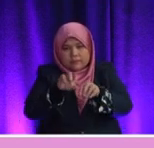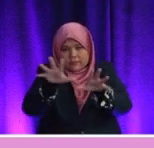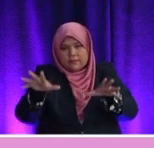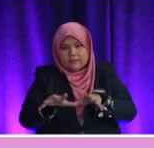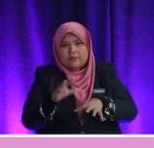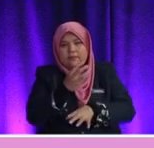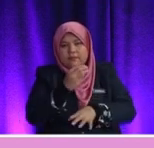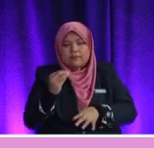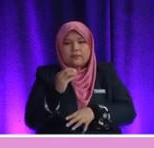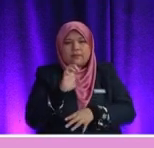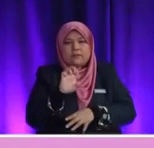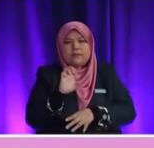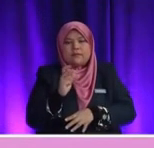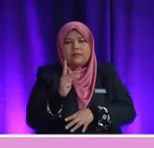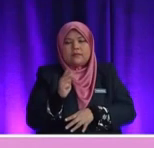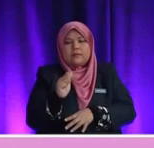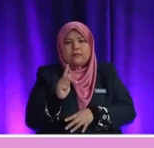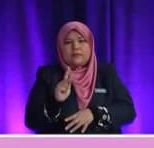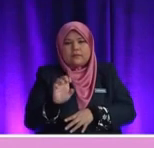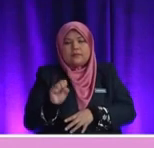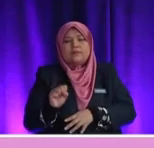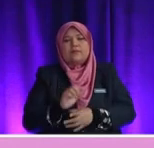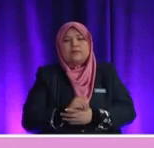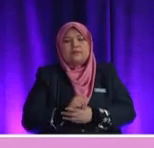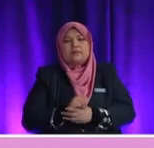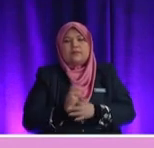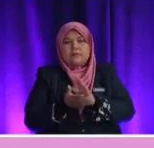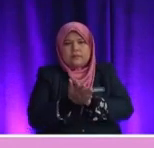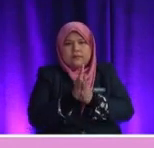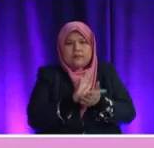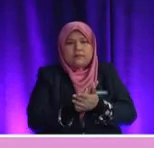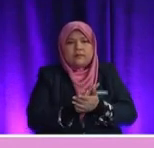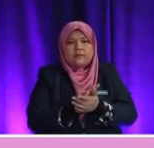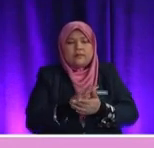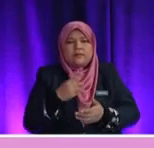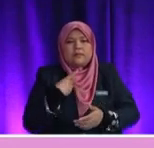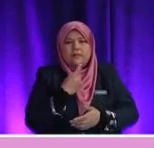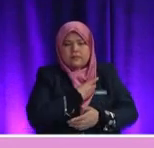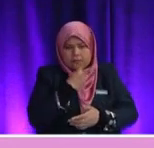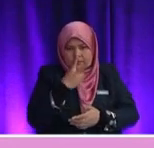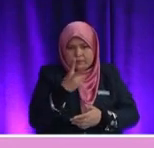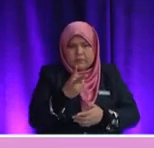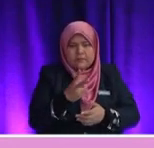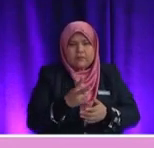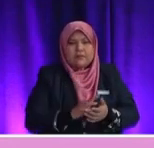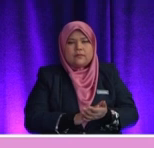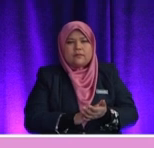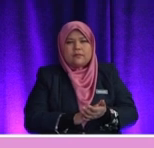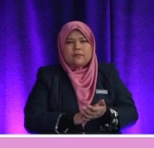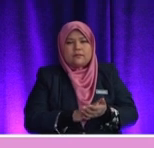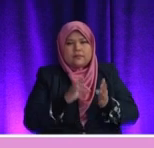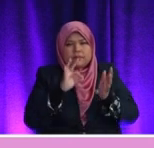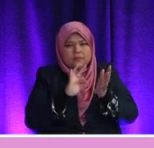dan juga Kepler jadi depresi itu kita akan lihat juga faktor-faktor yang mempengaruhi